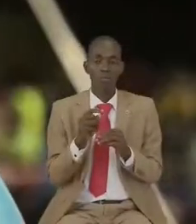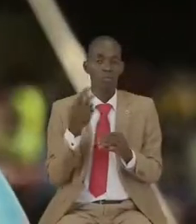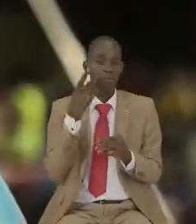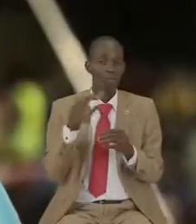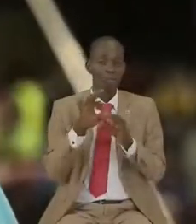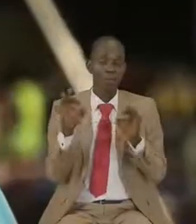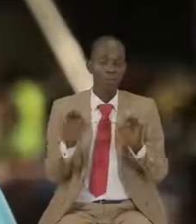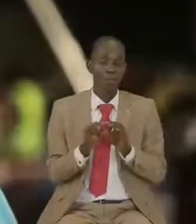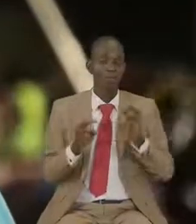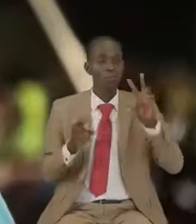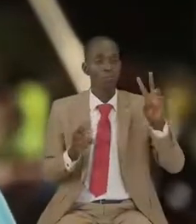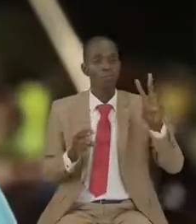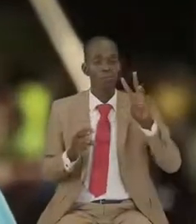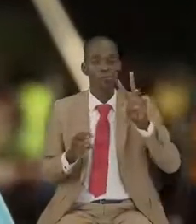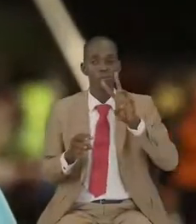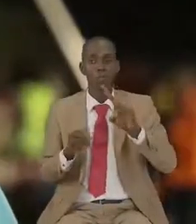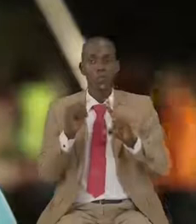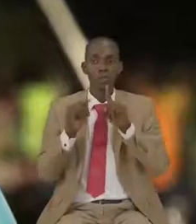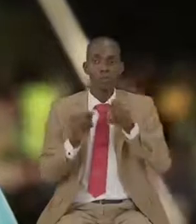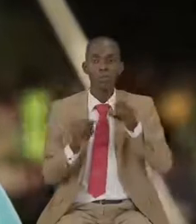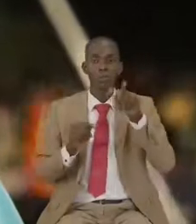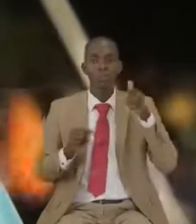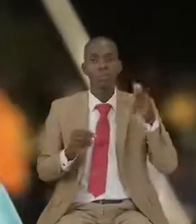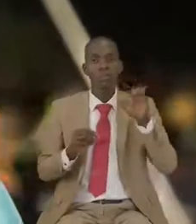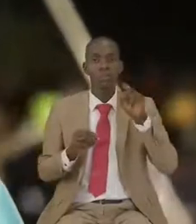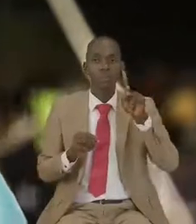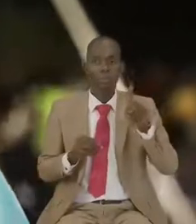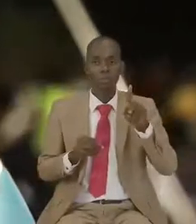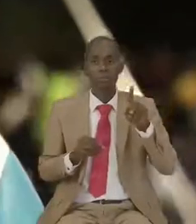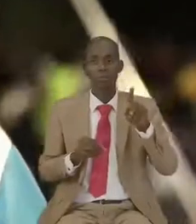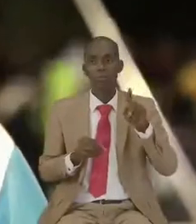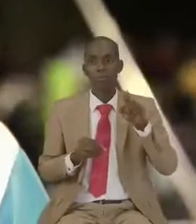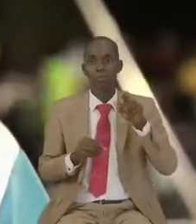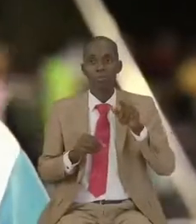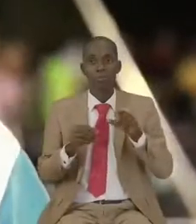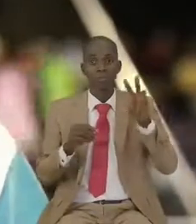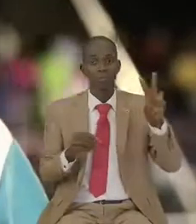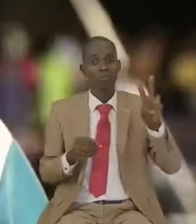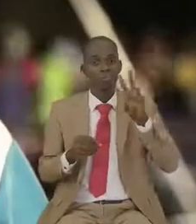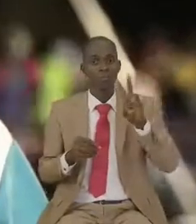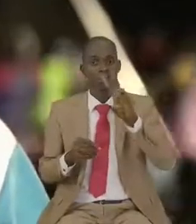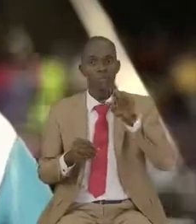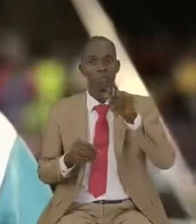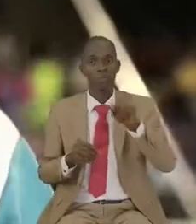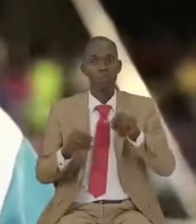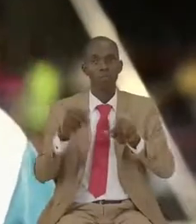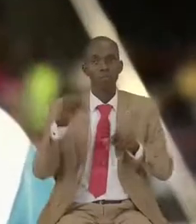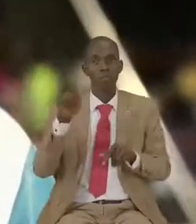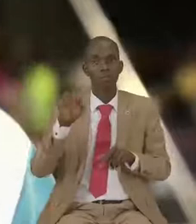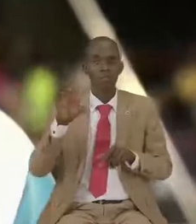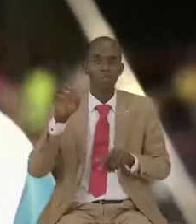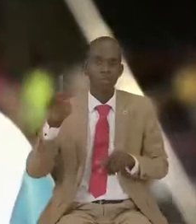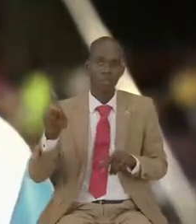Comme les conseillers sont là et demandent vos coordonnées, donnez